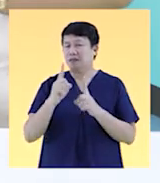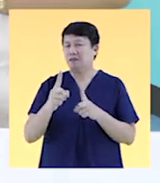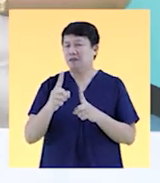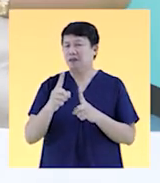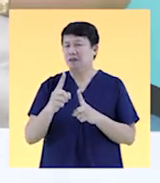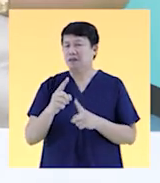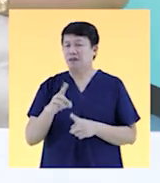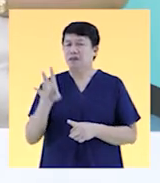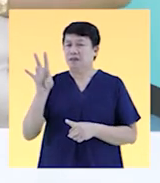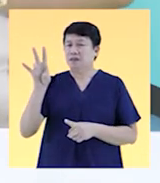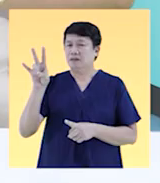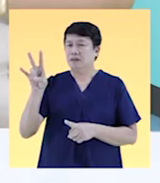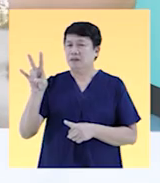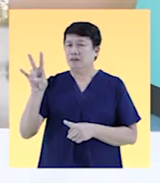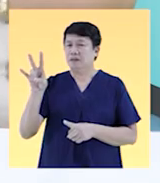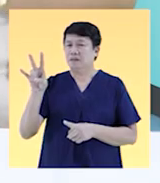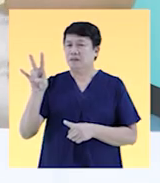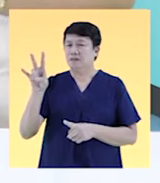tamang sagot ay